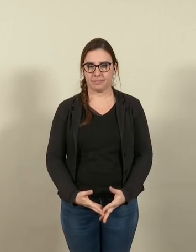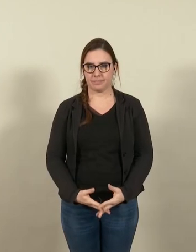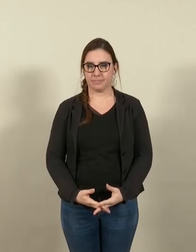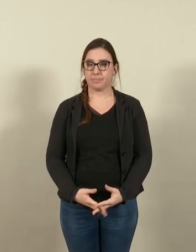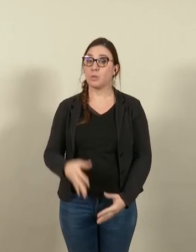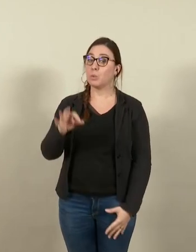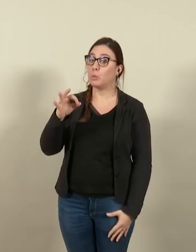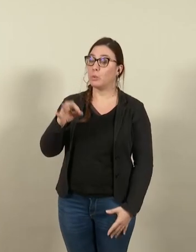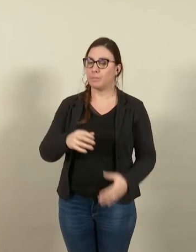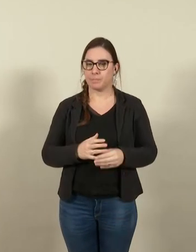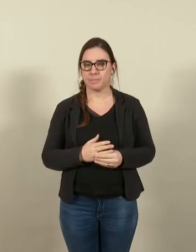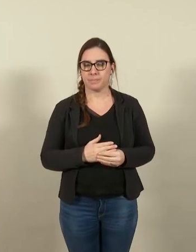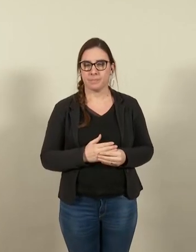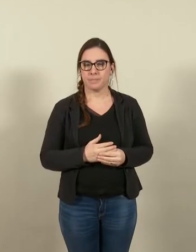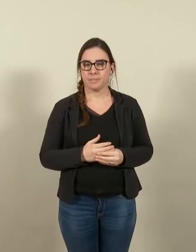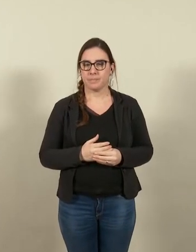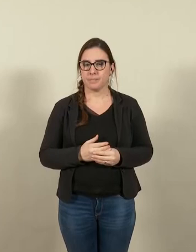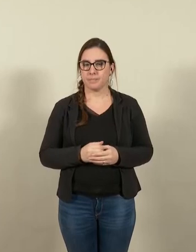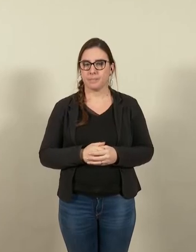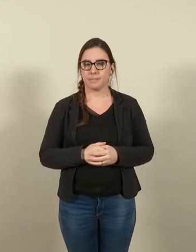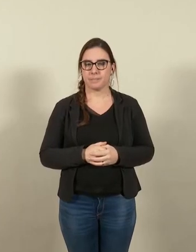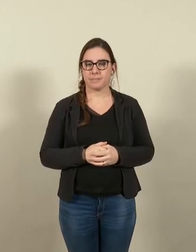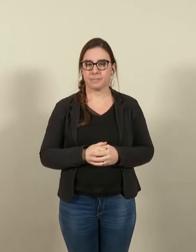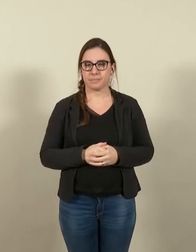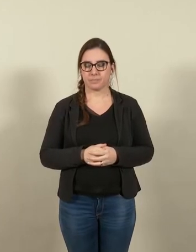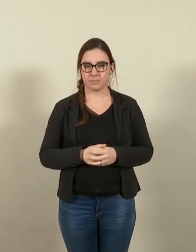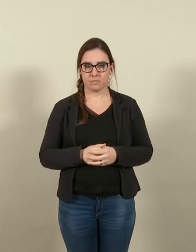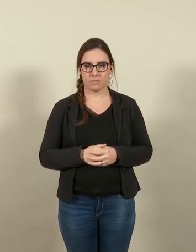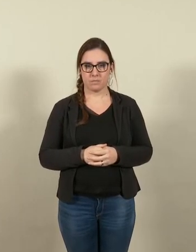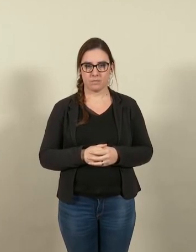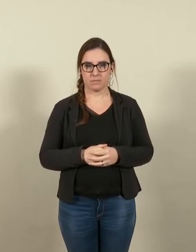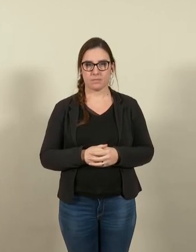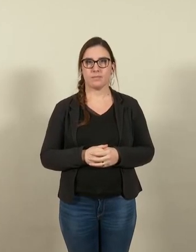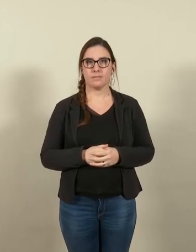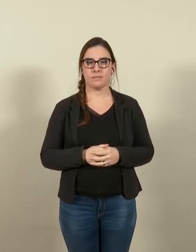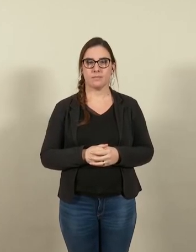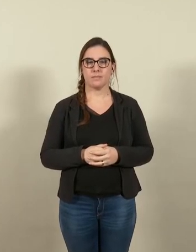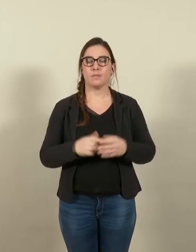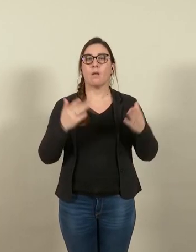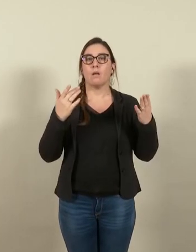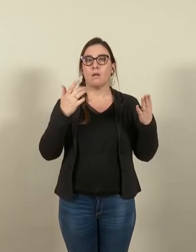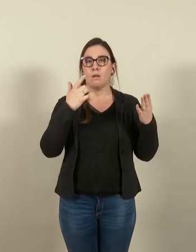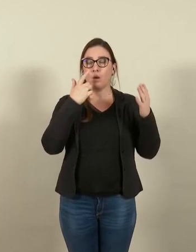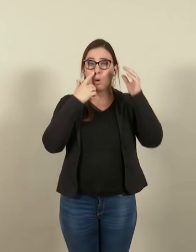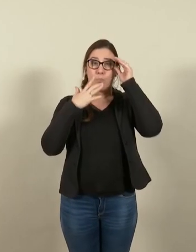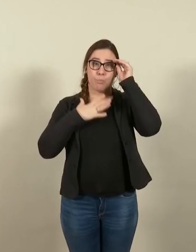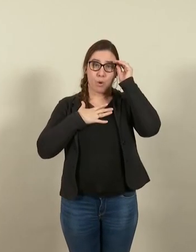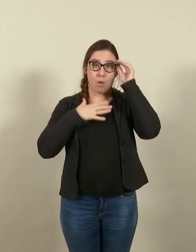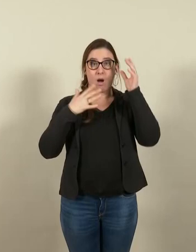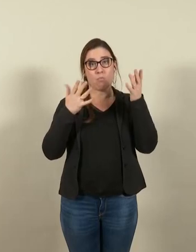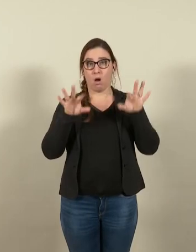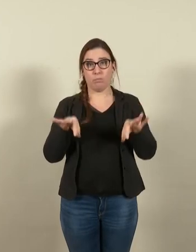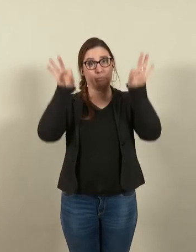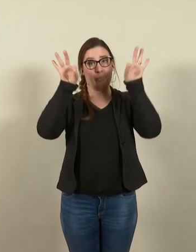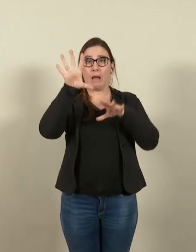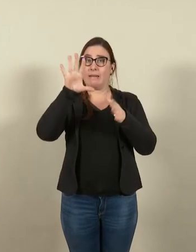oui alors moi je je voudrais une une suspension de séance de 5